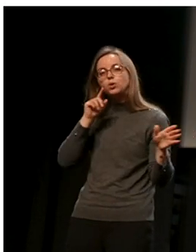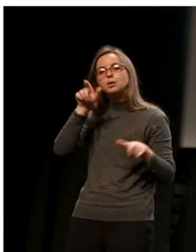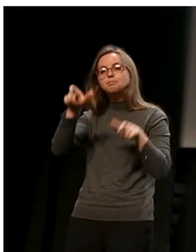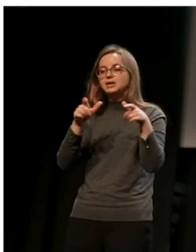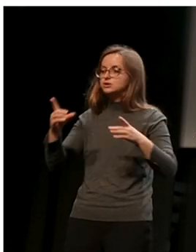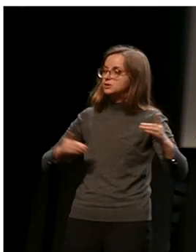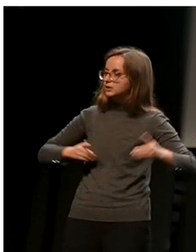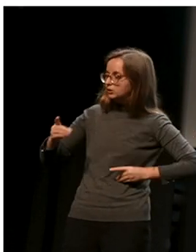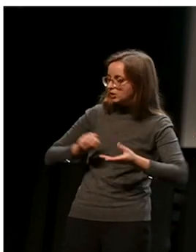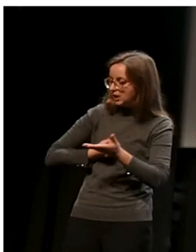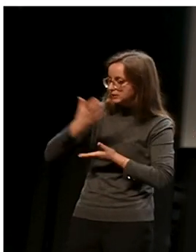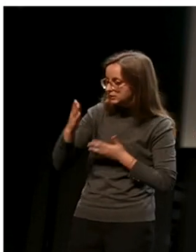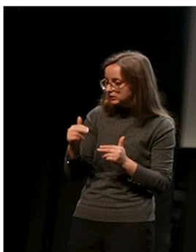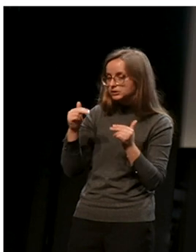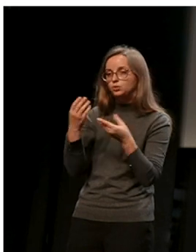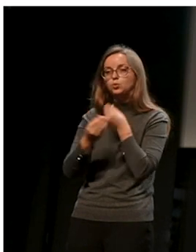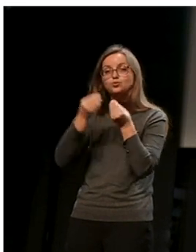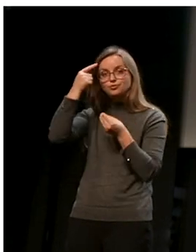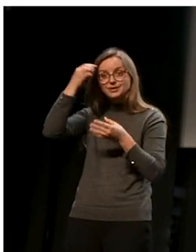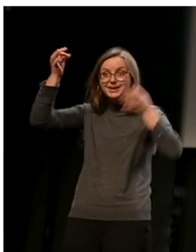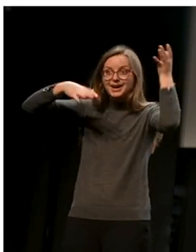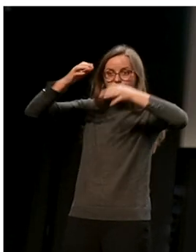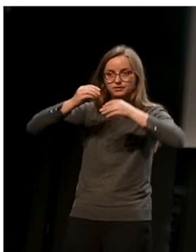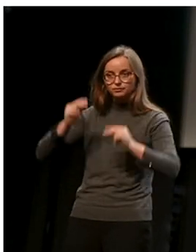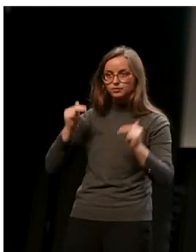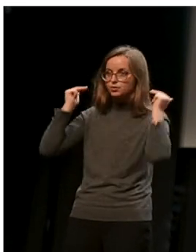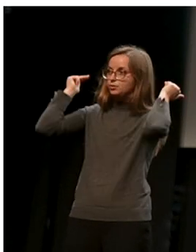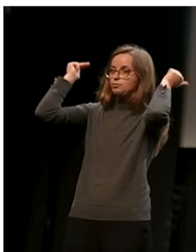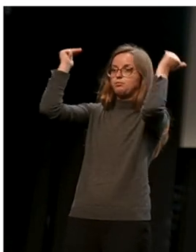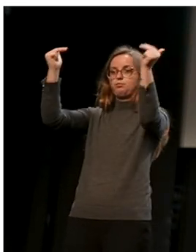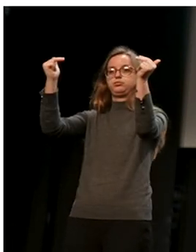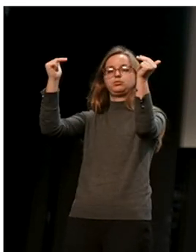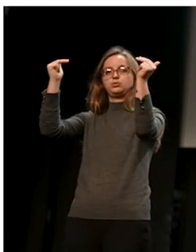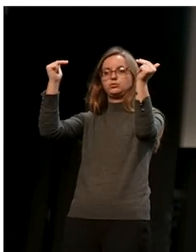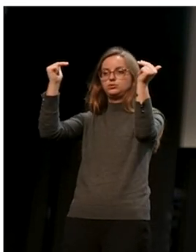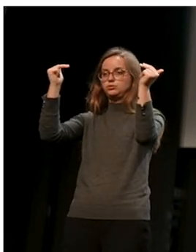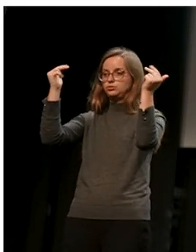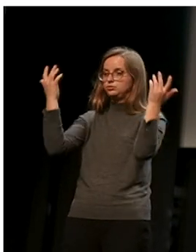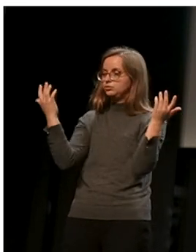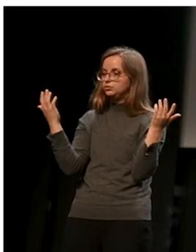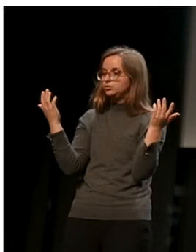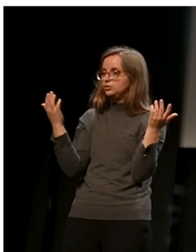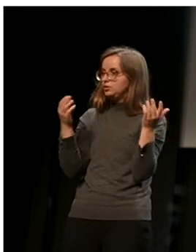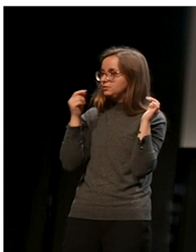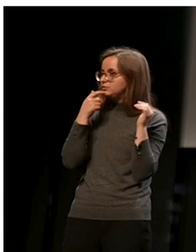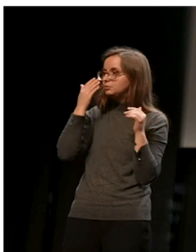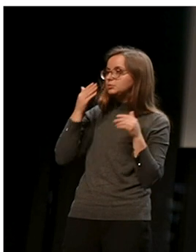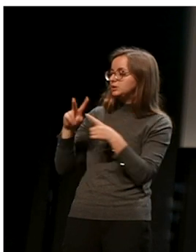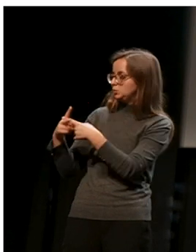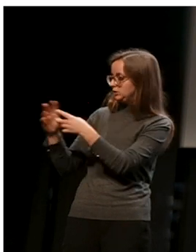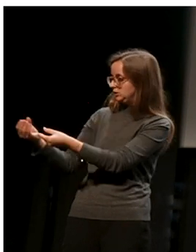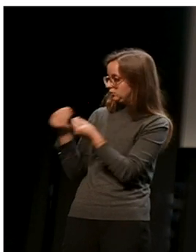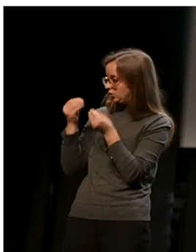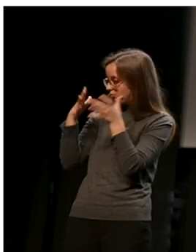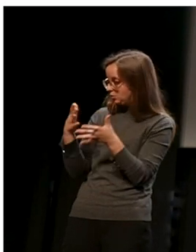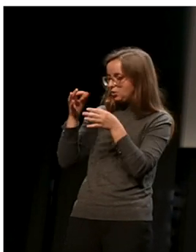artistiques créatifs, des bons créatifs comme Étienne Mineur, si on utilise bien l'outil, on peut arriver à des trucs super. Mais il y a un